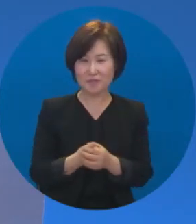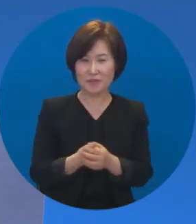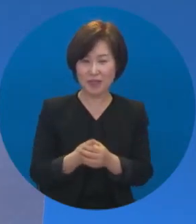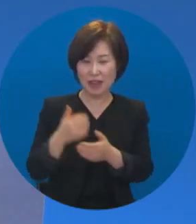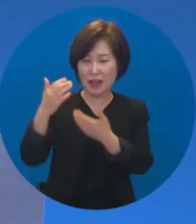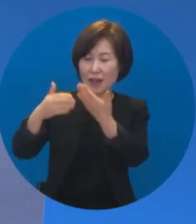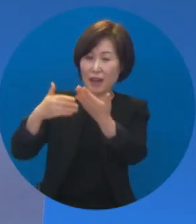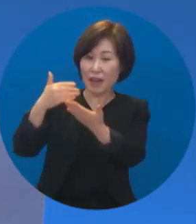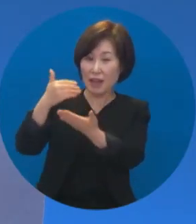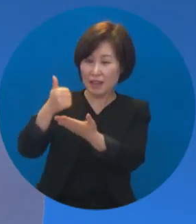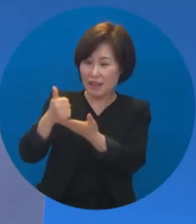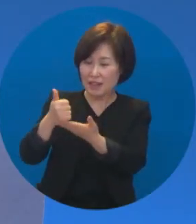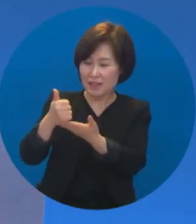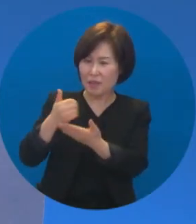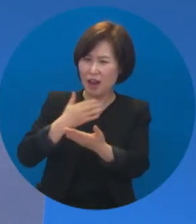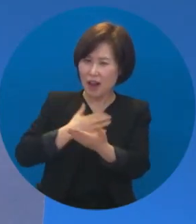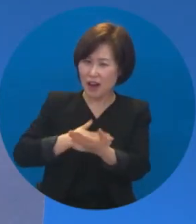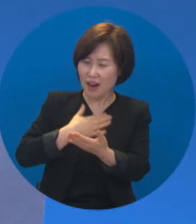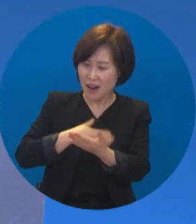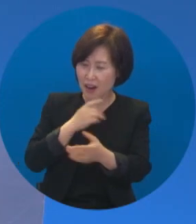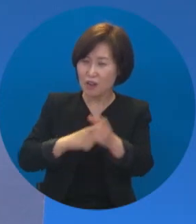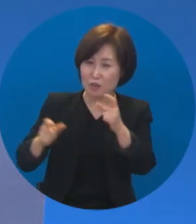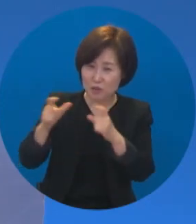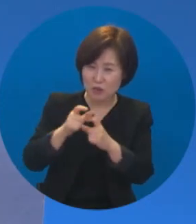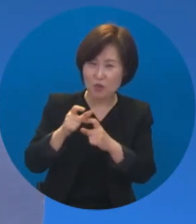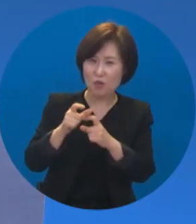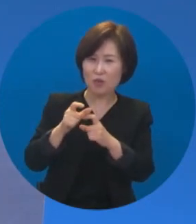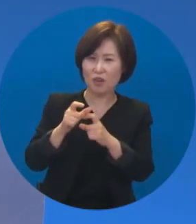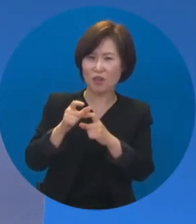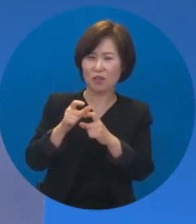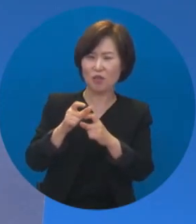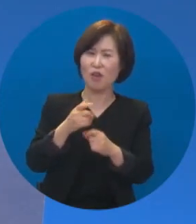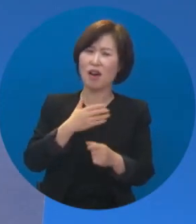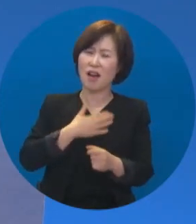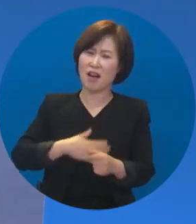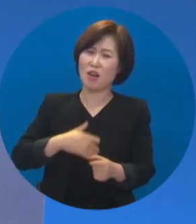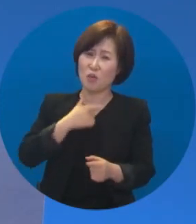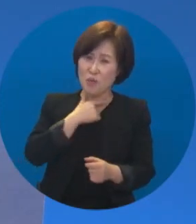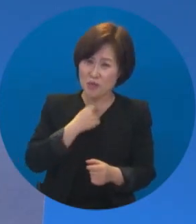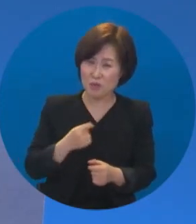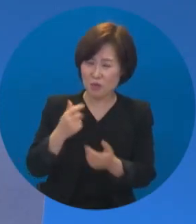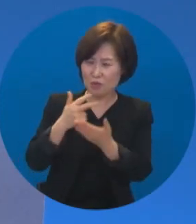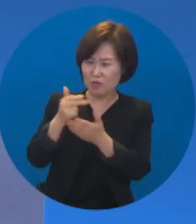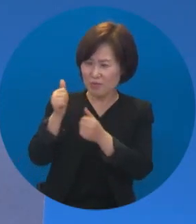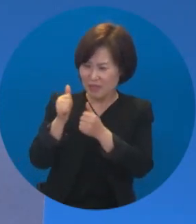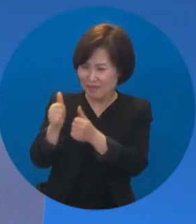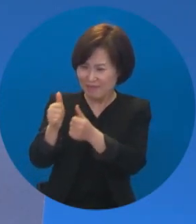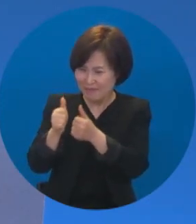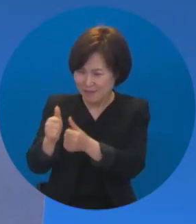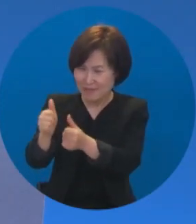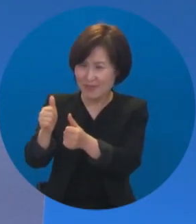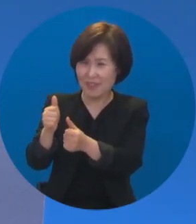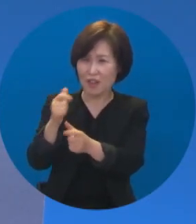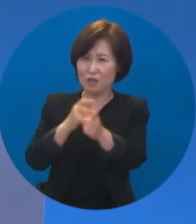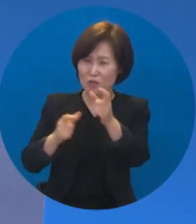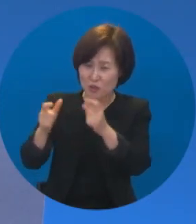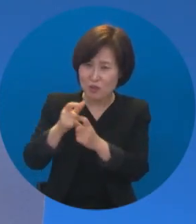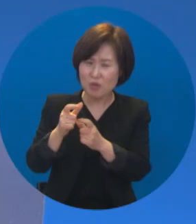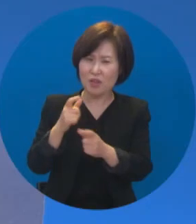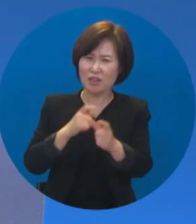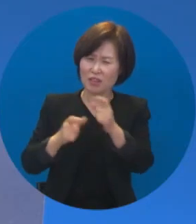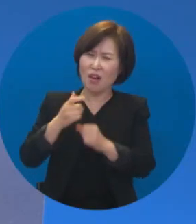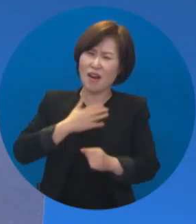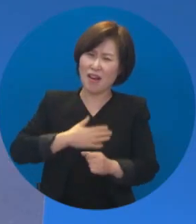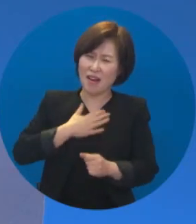하나님을 알면 알수록 더욱 주님을 알고 싶고 하나님을 따르면 따를수록 더욱 깊이 따르고 싶었습니다.